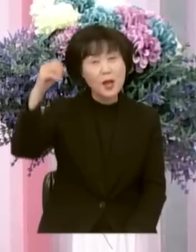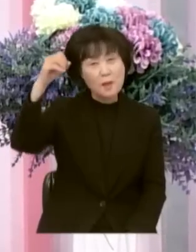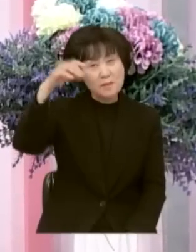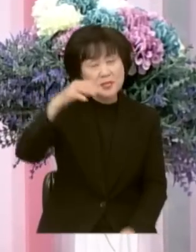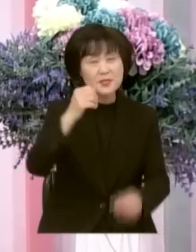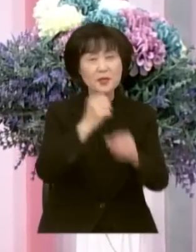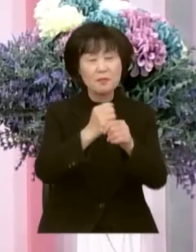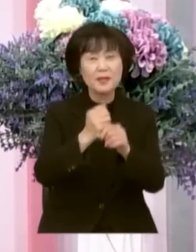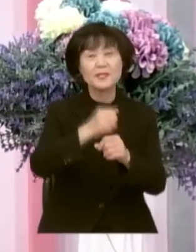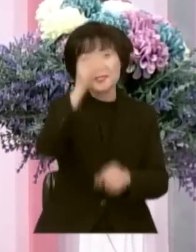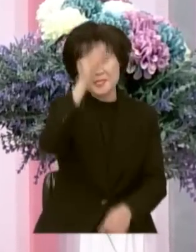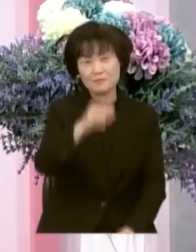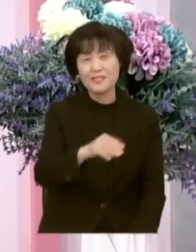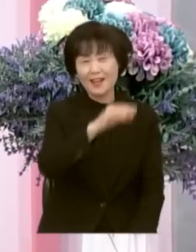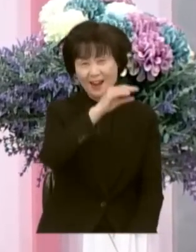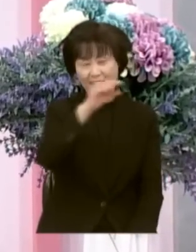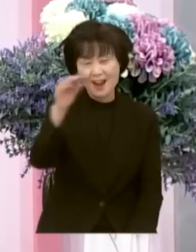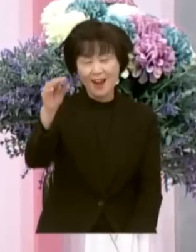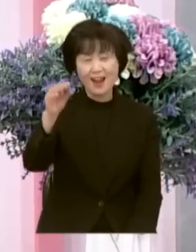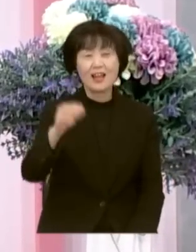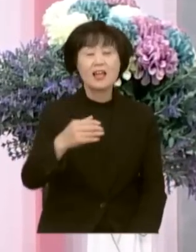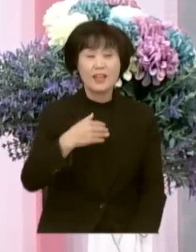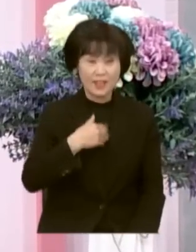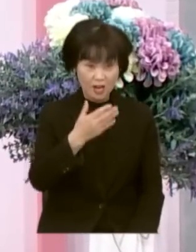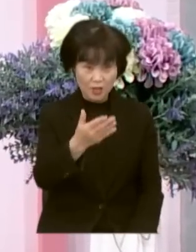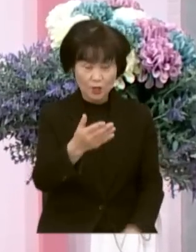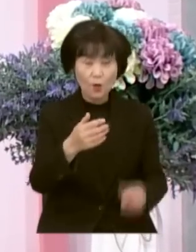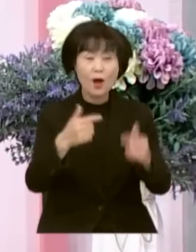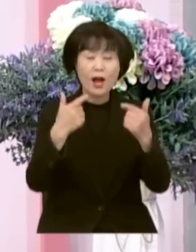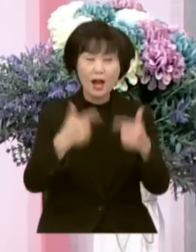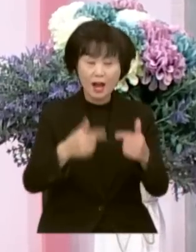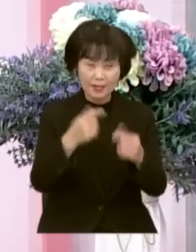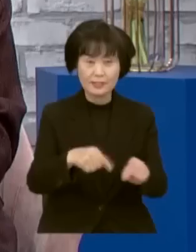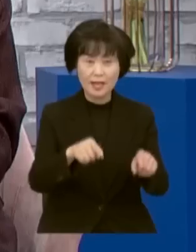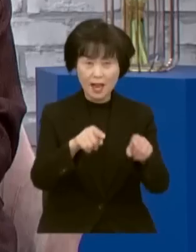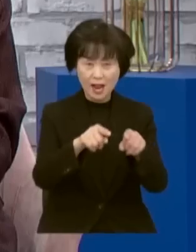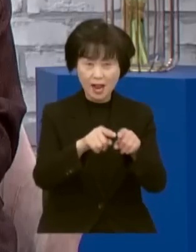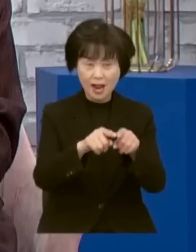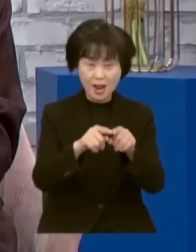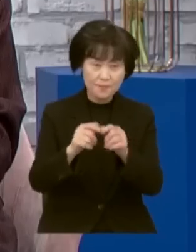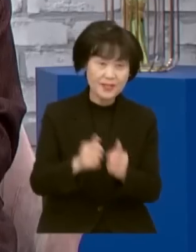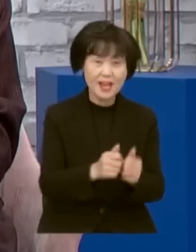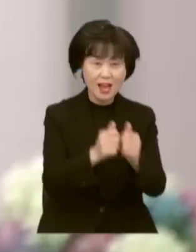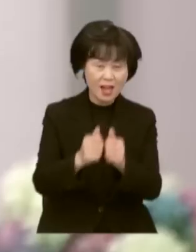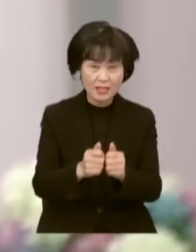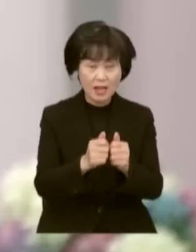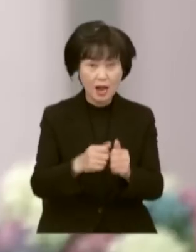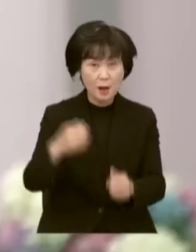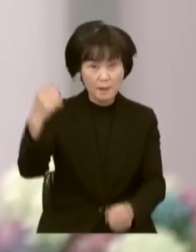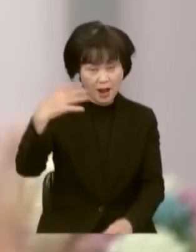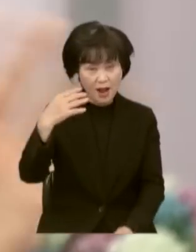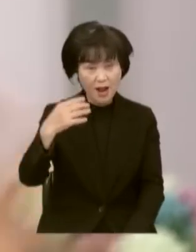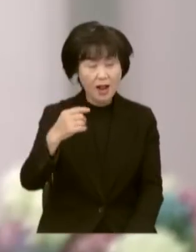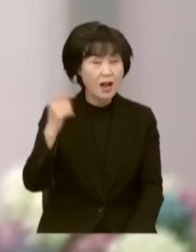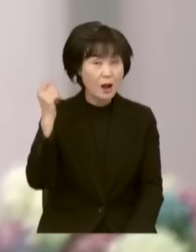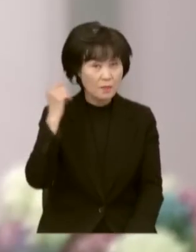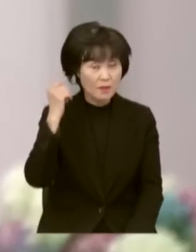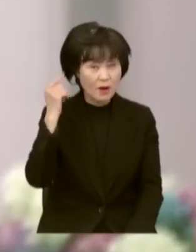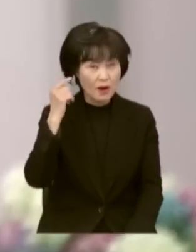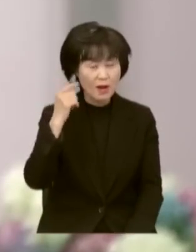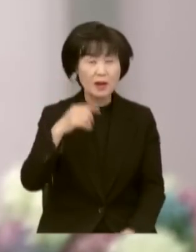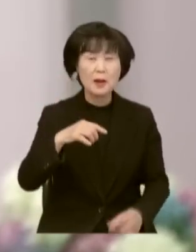십자가예요. 그러면서 들려주는 게 내가 너와 항상 함께한다. 이게 음성인데 이게 소리가